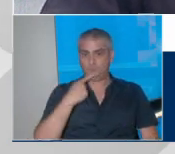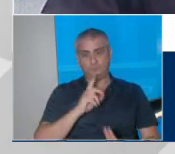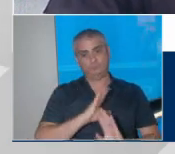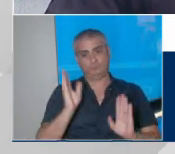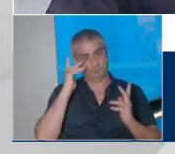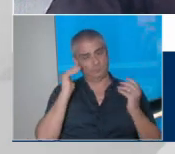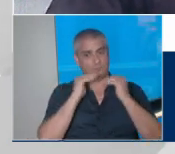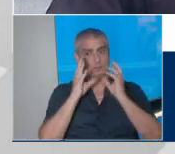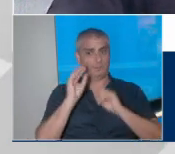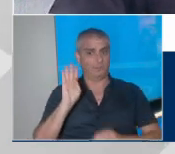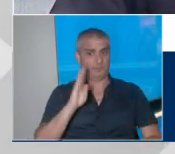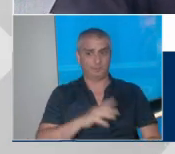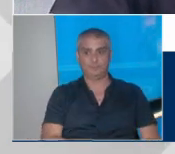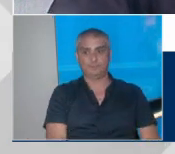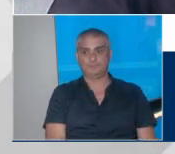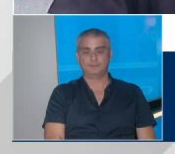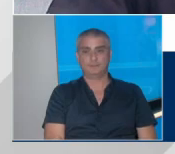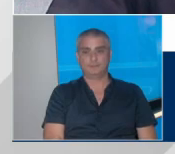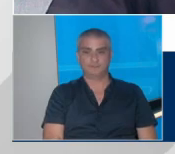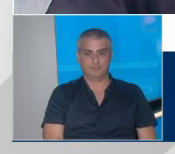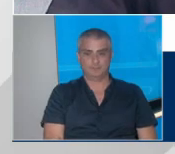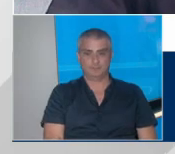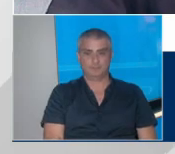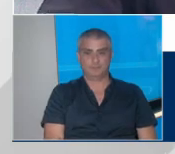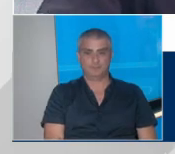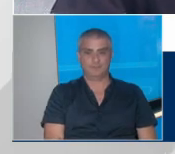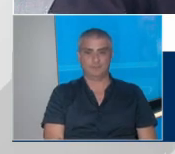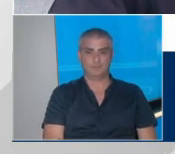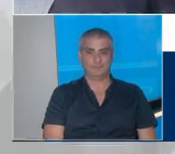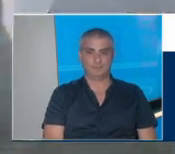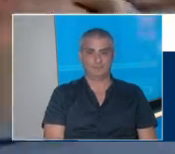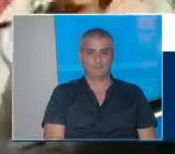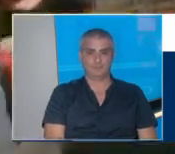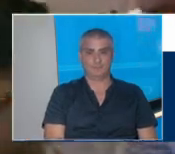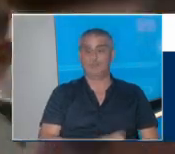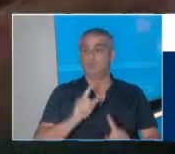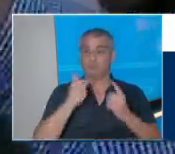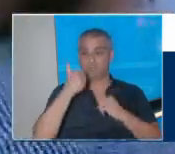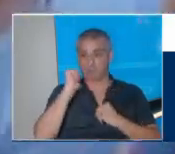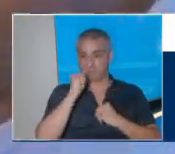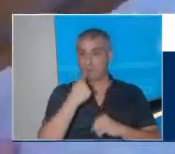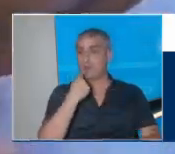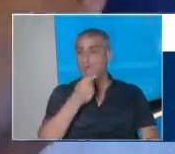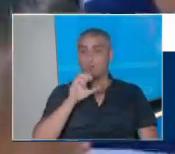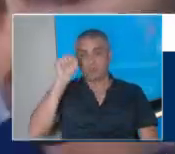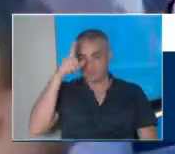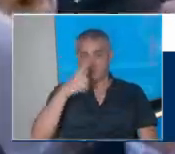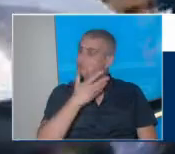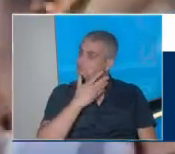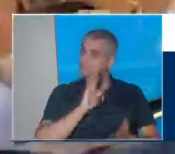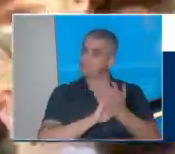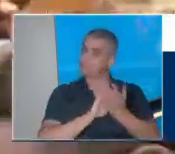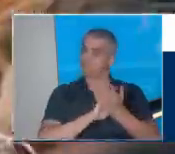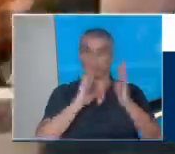תואם עם נתניהו, כן? כן, בעצם מה שקרה אתמול זה שאמרו לבן גביר, יפה מאוד